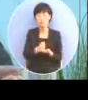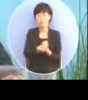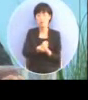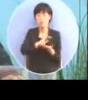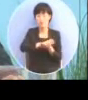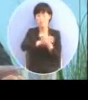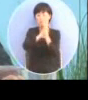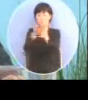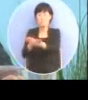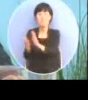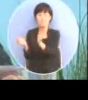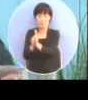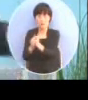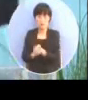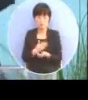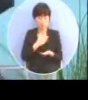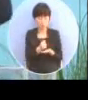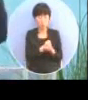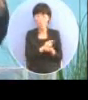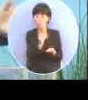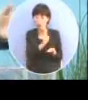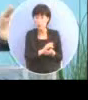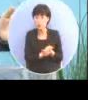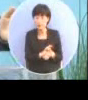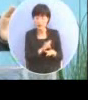được thay đổi rồi. Vận mệnh gì ở đây?